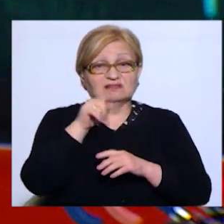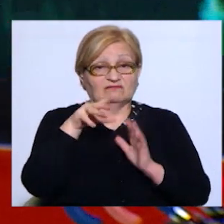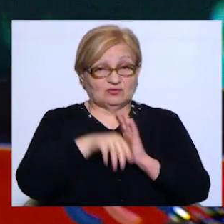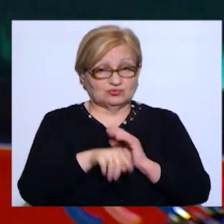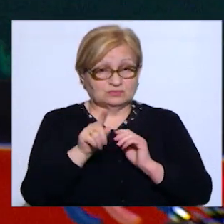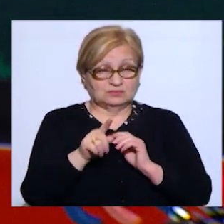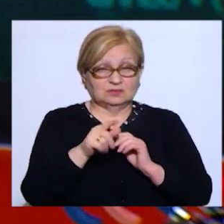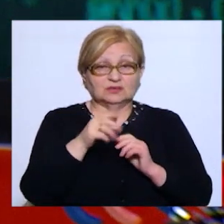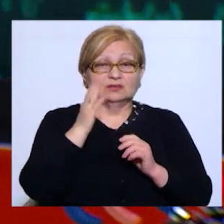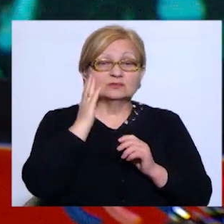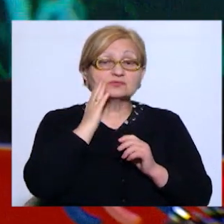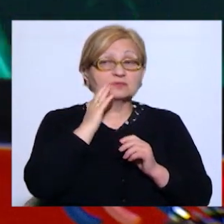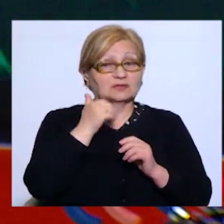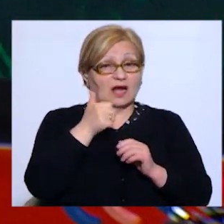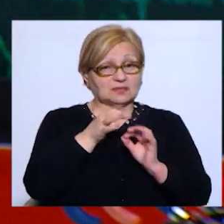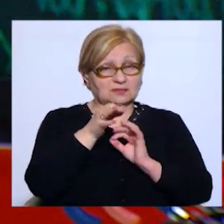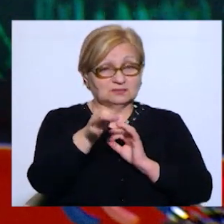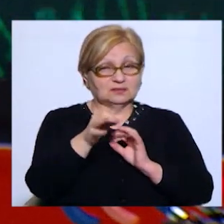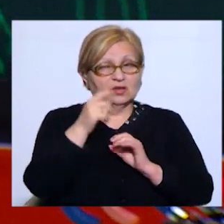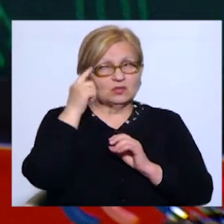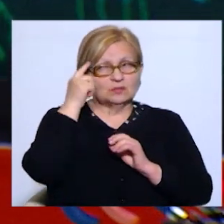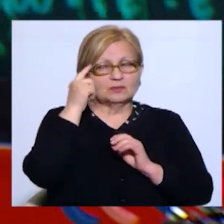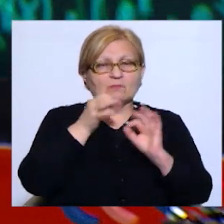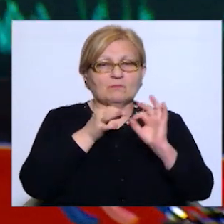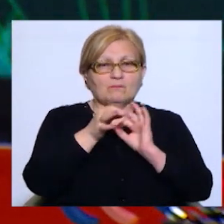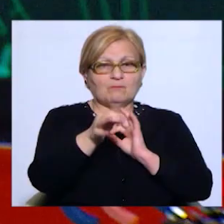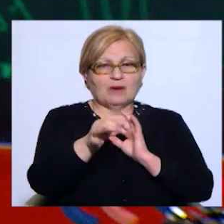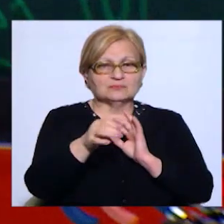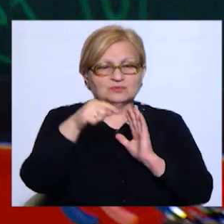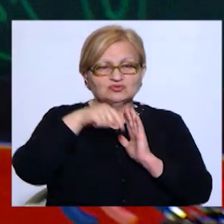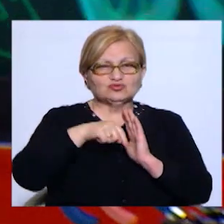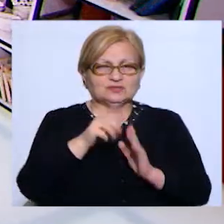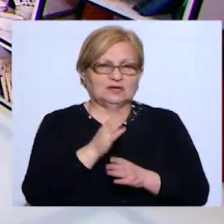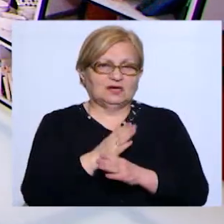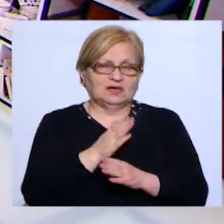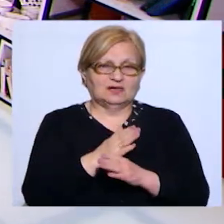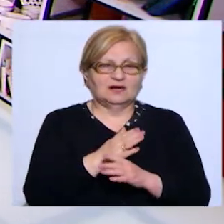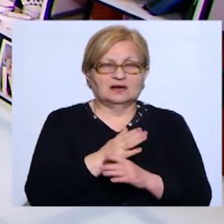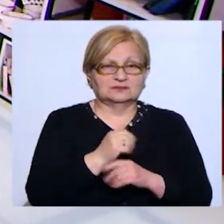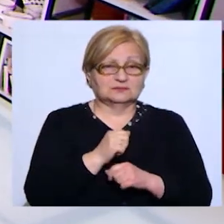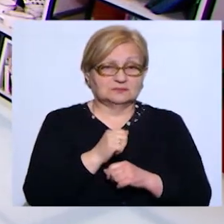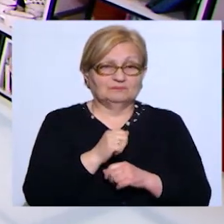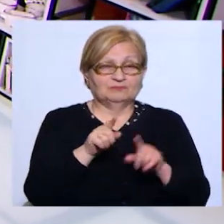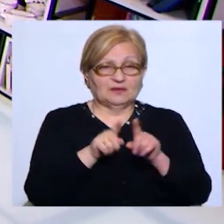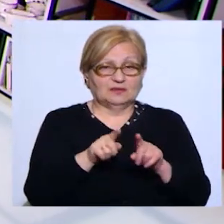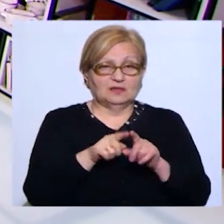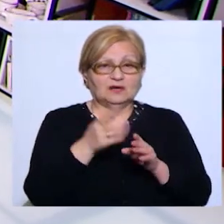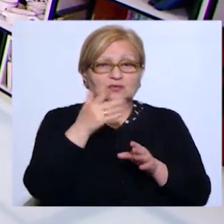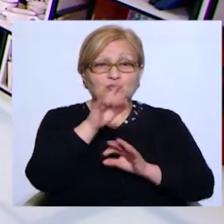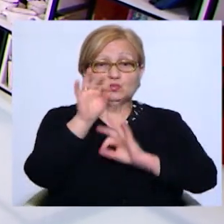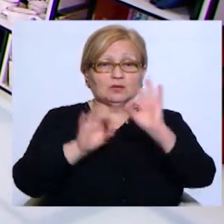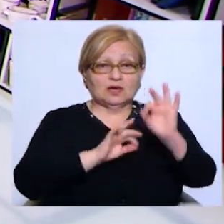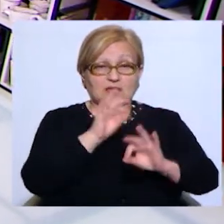ნამდვილად კითხვა თუ კარგად ჩამოაყალიბეთ, რომ დაფიქრდეთ პასუხზე მინიშნებები, უკვე შეგიძლიათ იმ კითხვაზე ნახოთ. ასევია, თუ